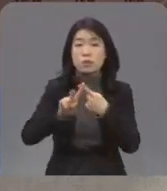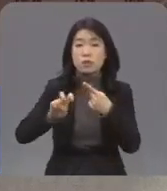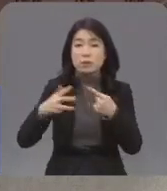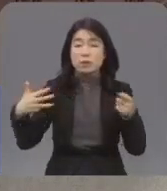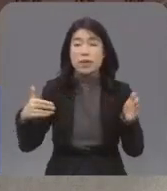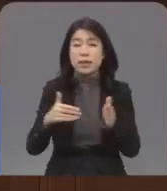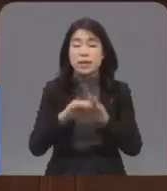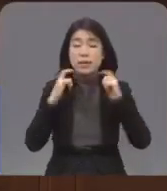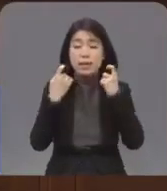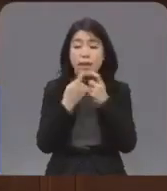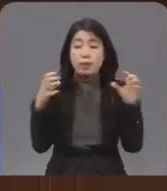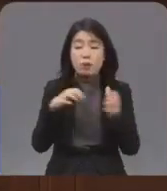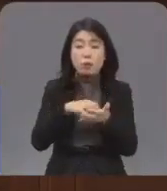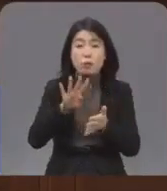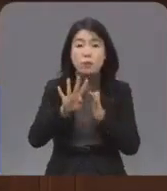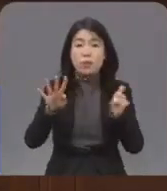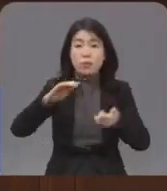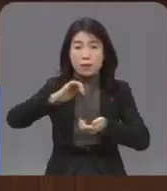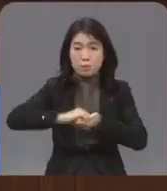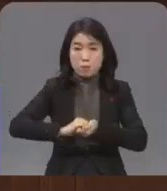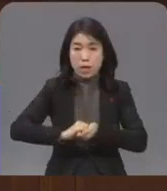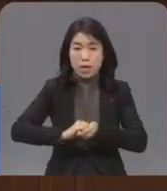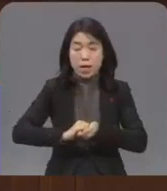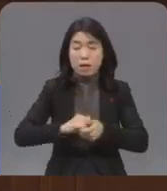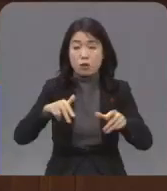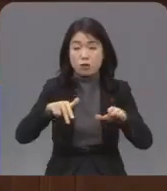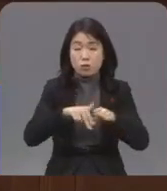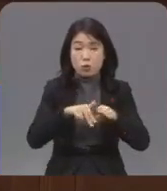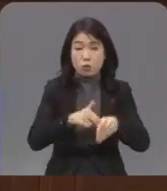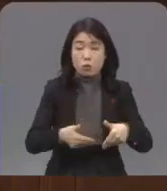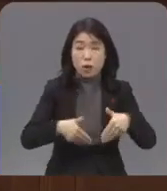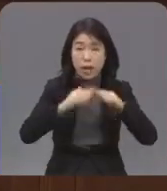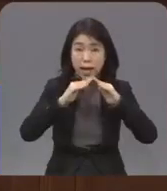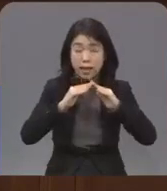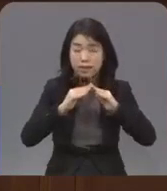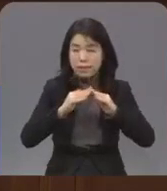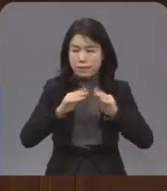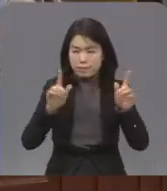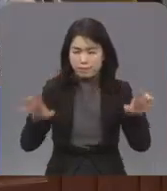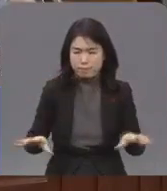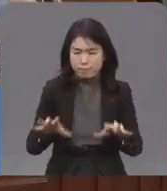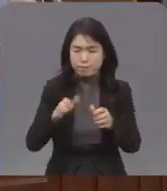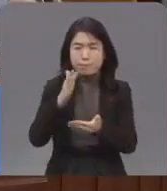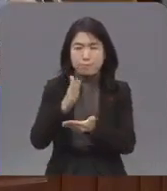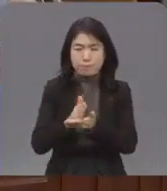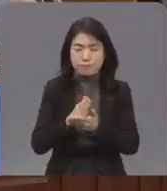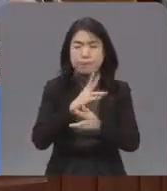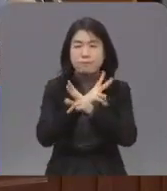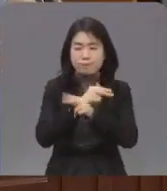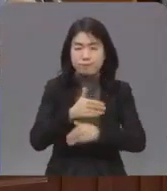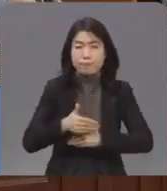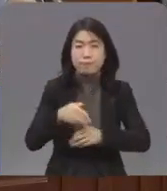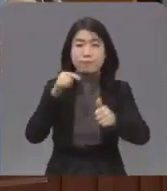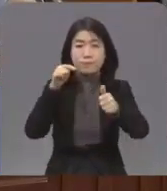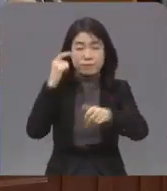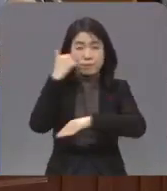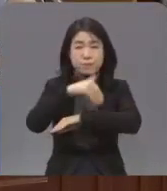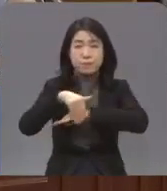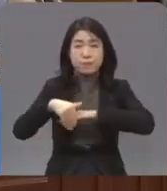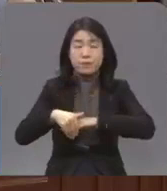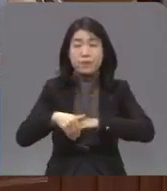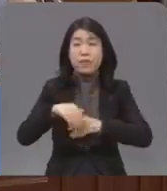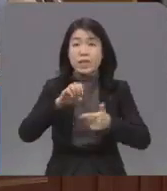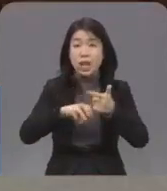28일까지 사적 모임을 4명으로 제한하고 종교 행사도 비대면 진행을 권장하기로 했습니다. 나주와 영암